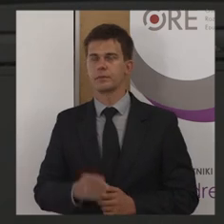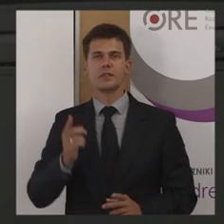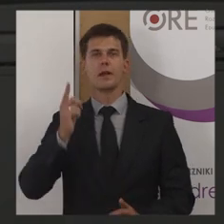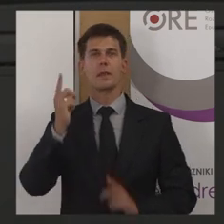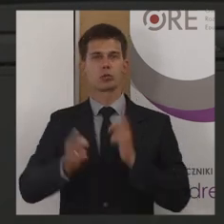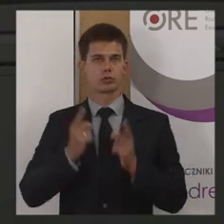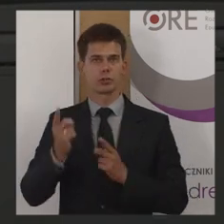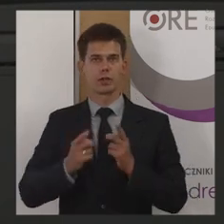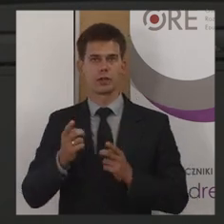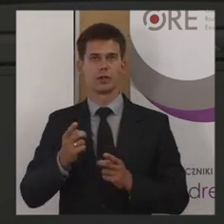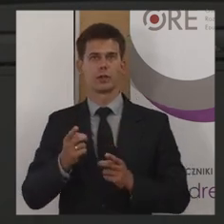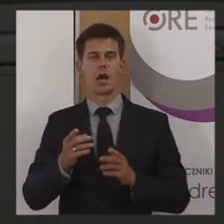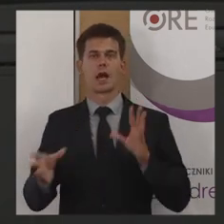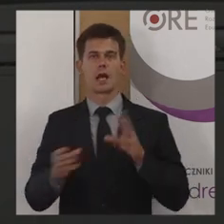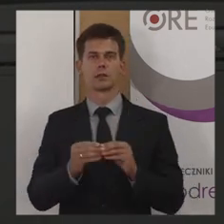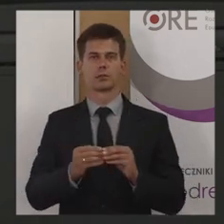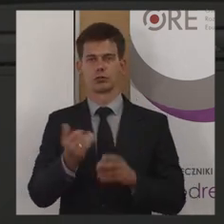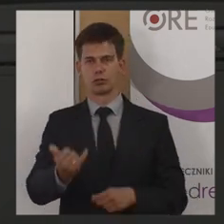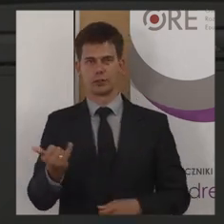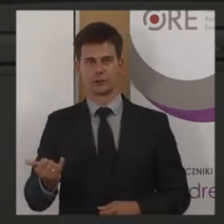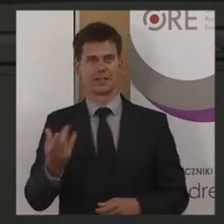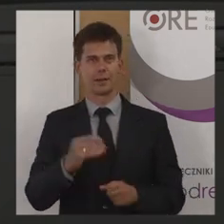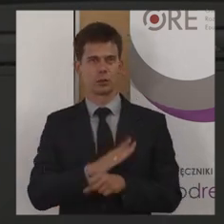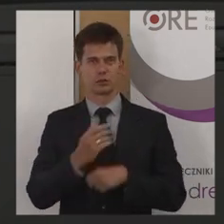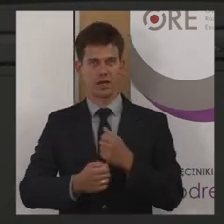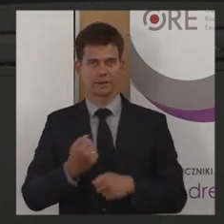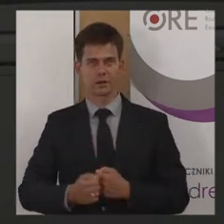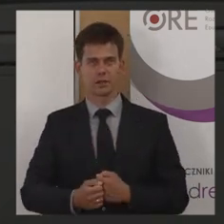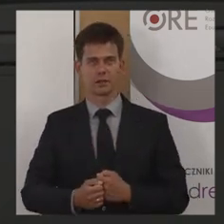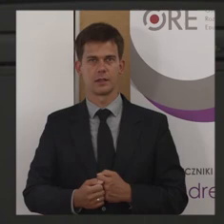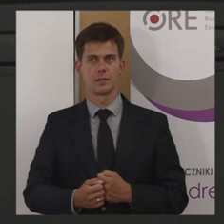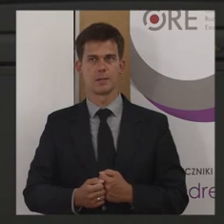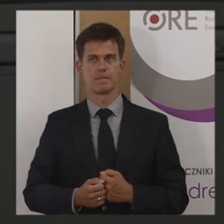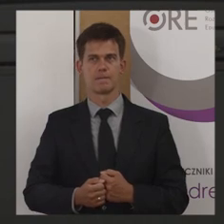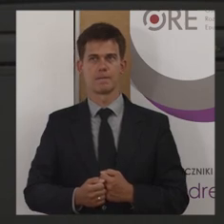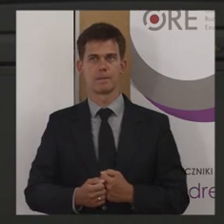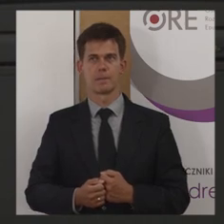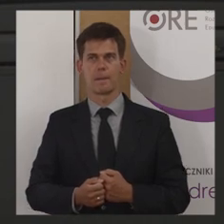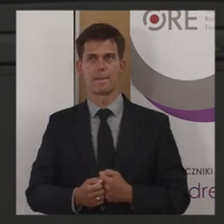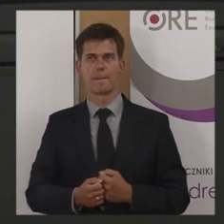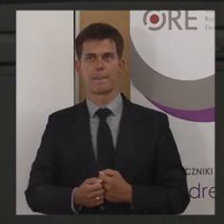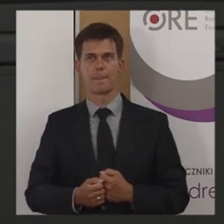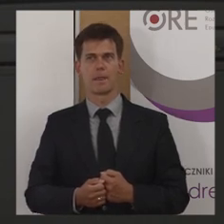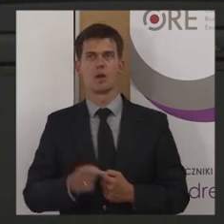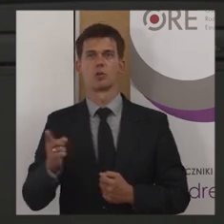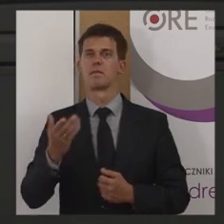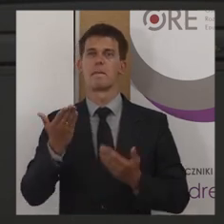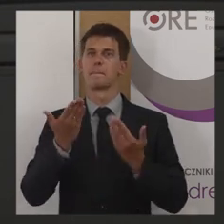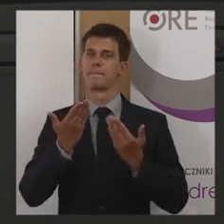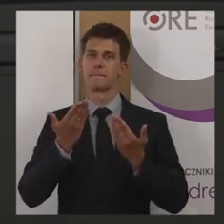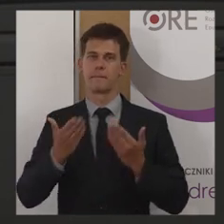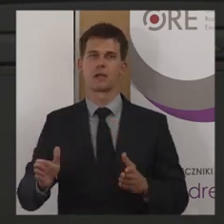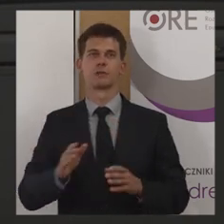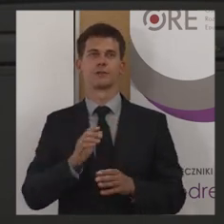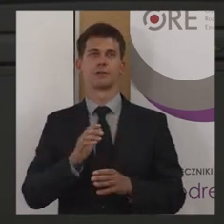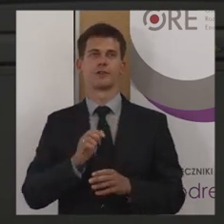nauczyciele pracujący z uczniami z niepełnosprawnościami sensorycznymi bardzo mocno